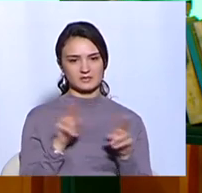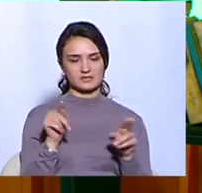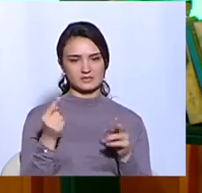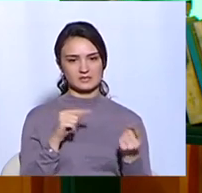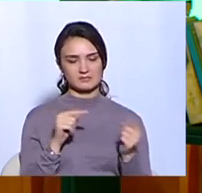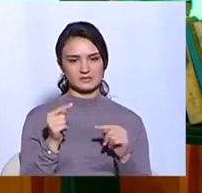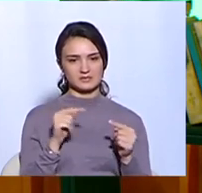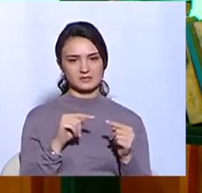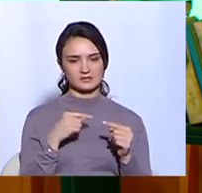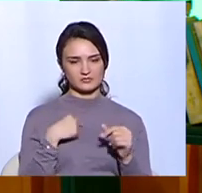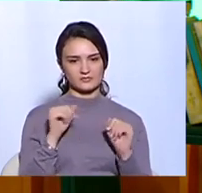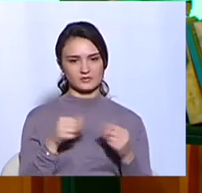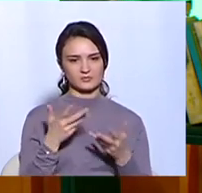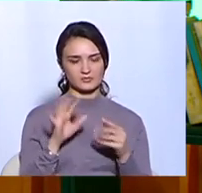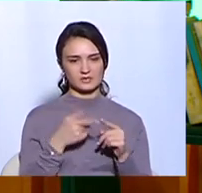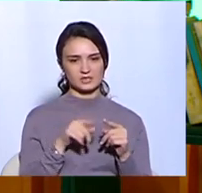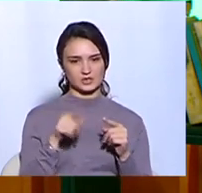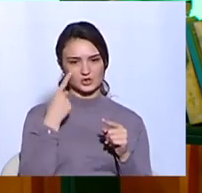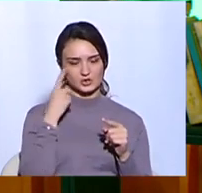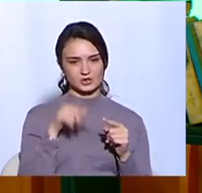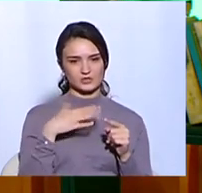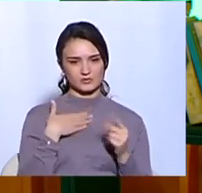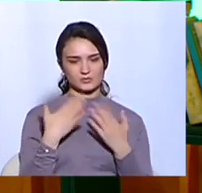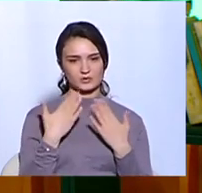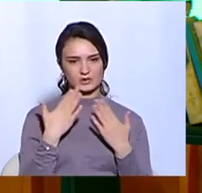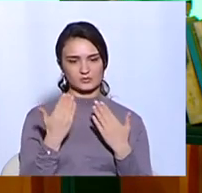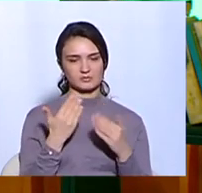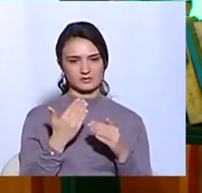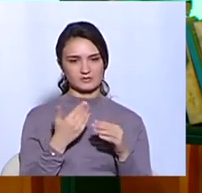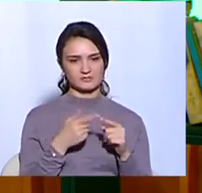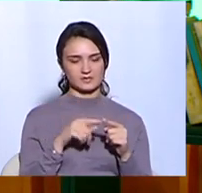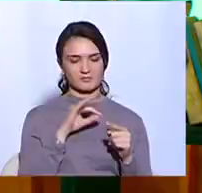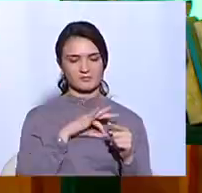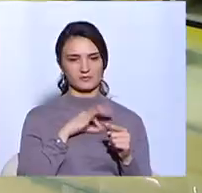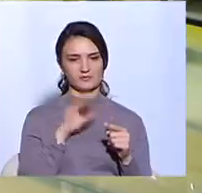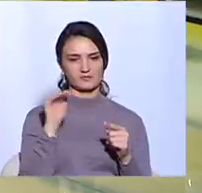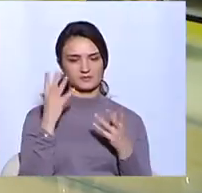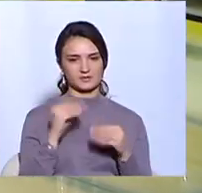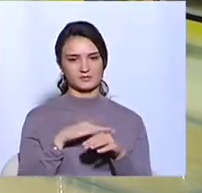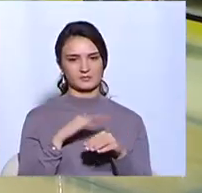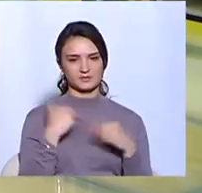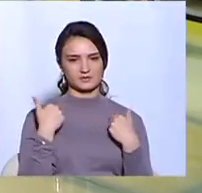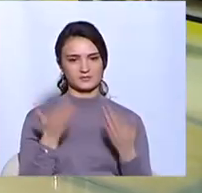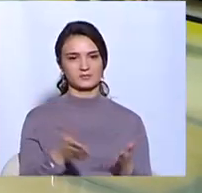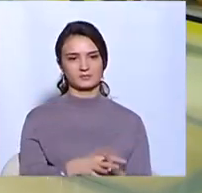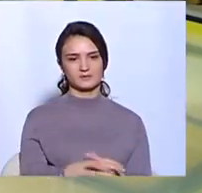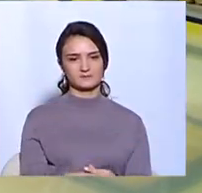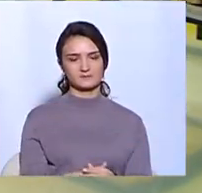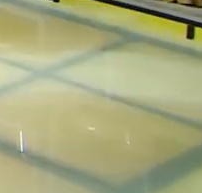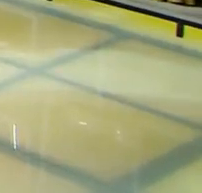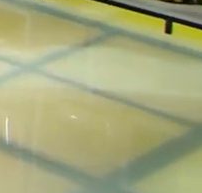ისინი ერთმანეთს და შეგვიძლია თუ არა ეს ცოდნა ჩვენი ურთიერთობების სასიკეთოდ გამოვიყენოთ. ნახვამდის დღე გზაობას გისურვებთ.